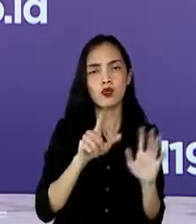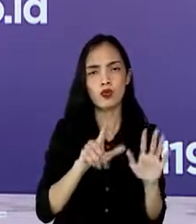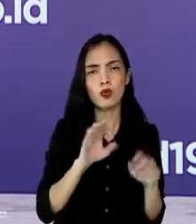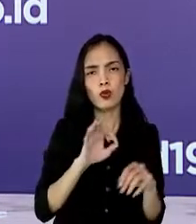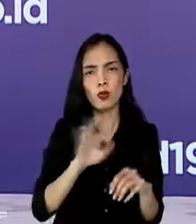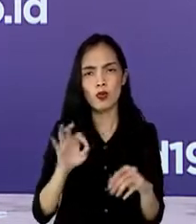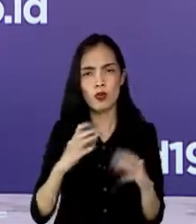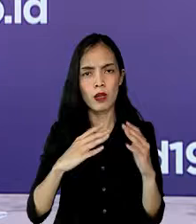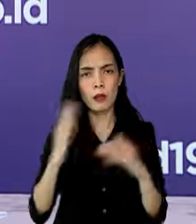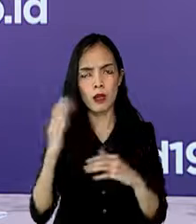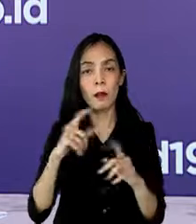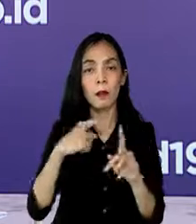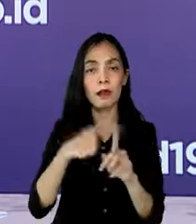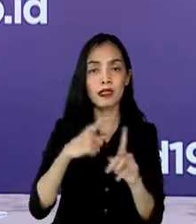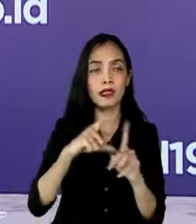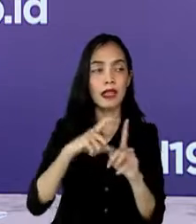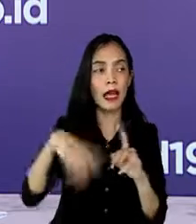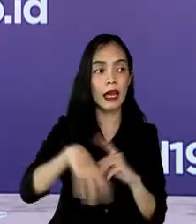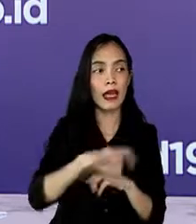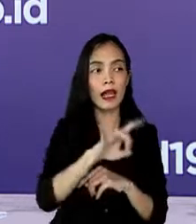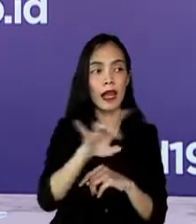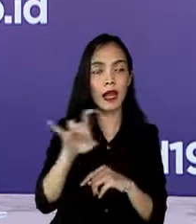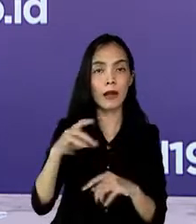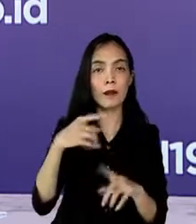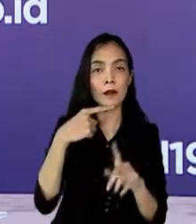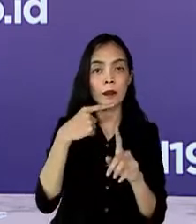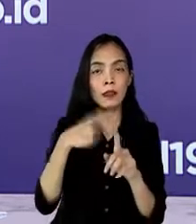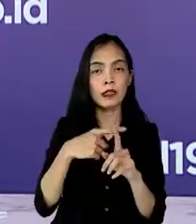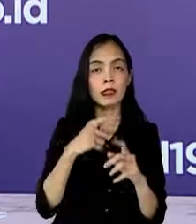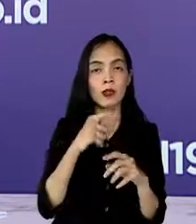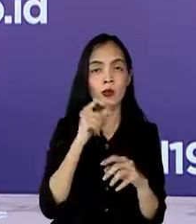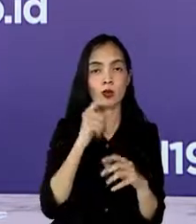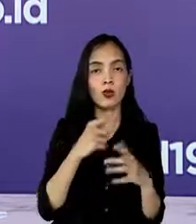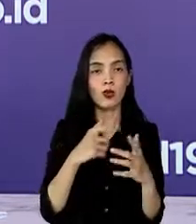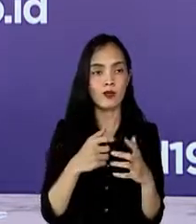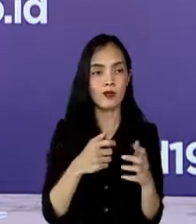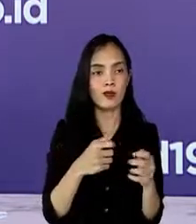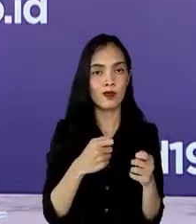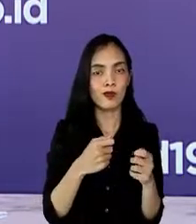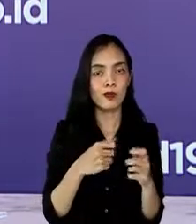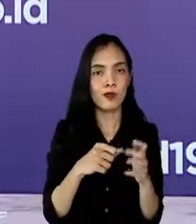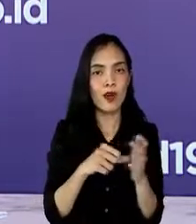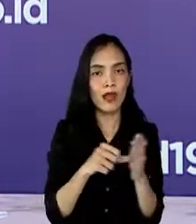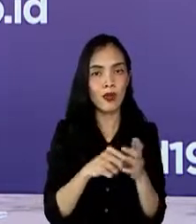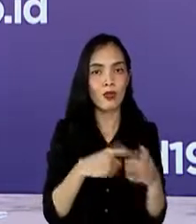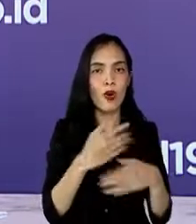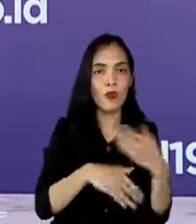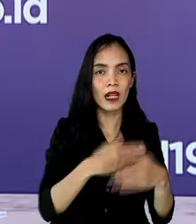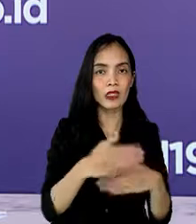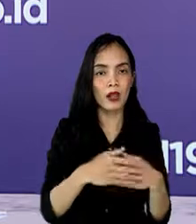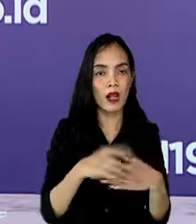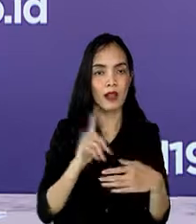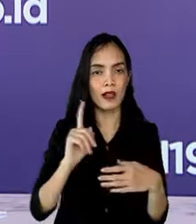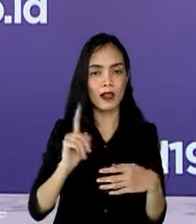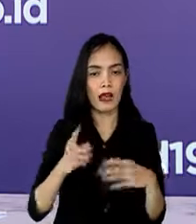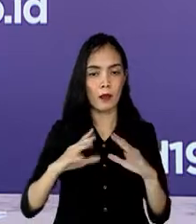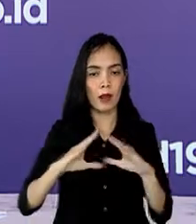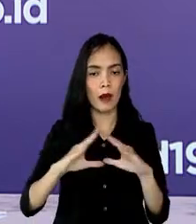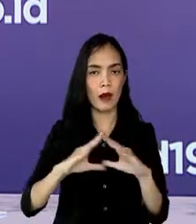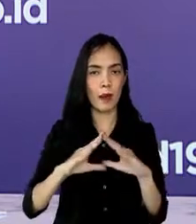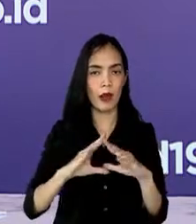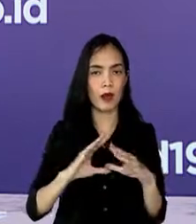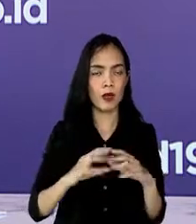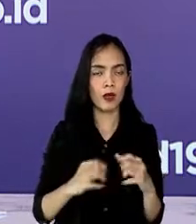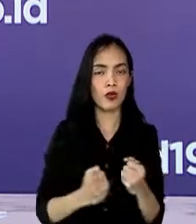dan juga di berbagai daerah lainnya serta pendukung operasionalnya sebagai bukti komitmen besar BNPB untuk